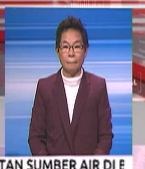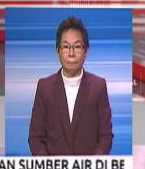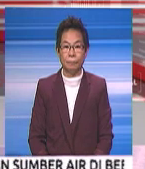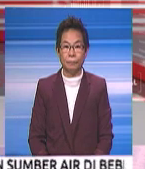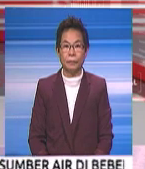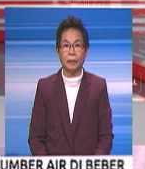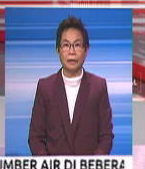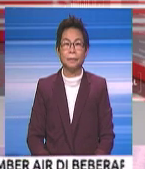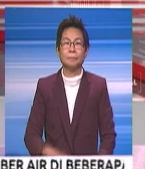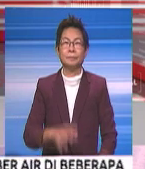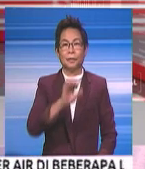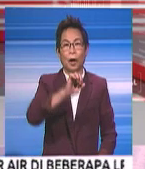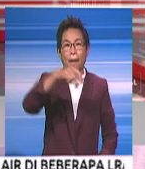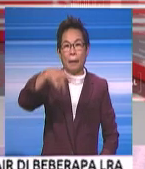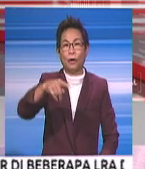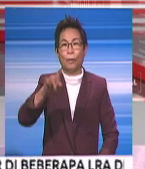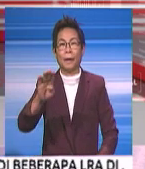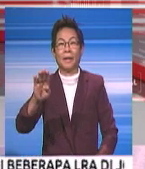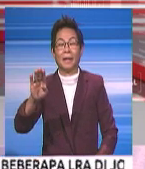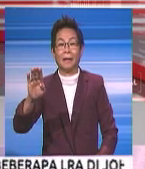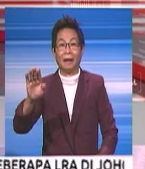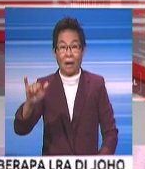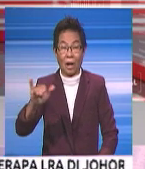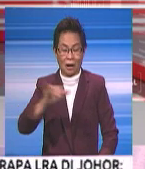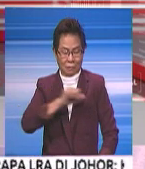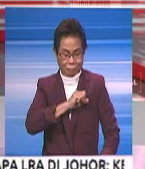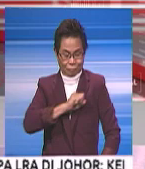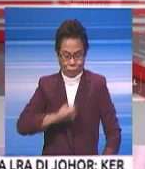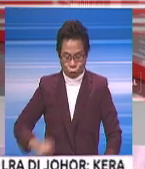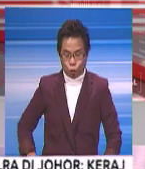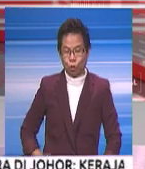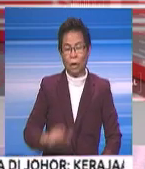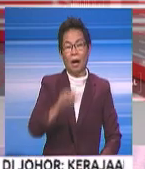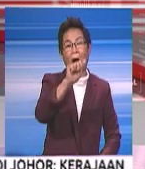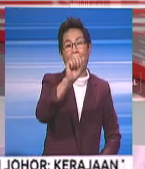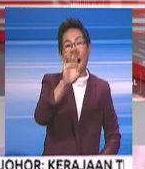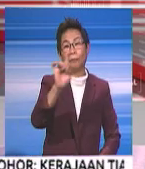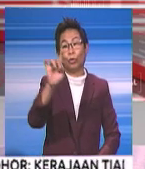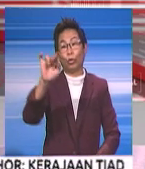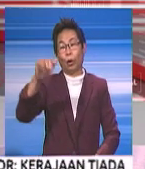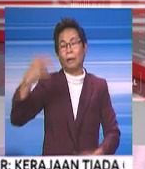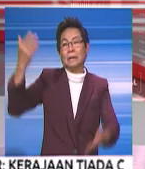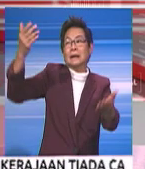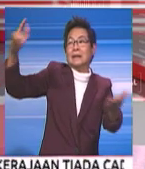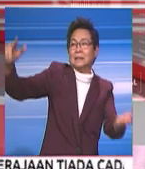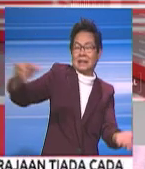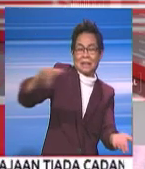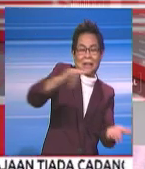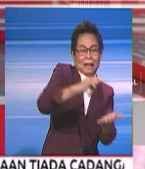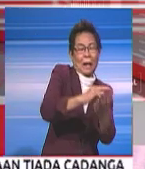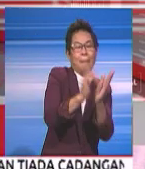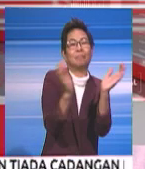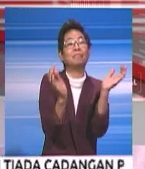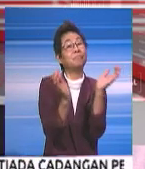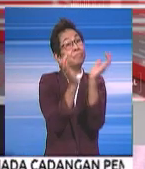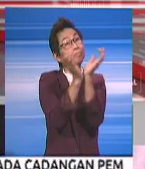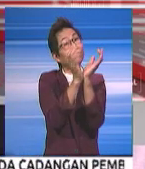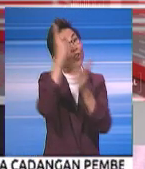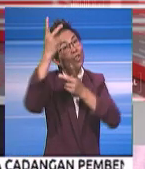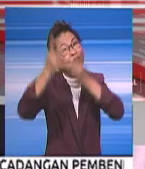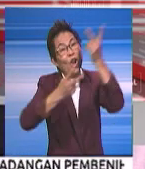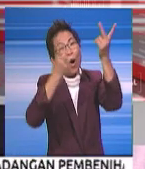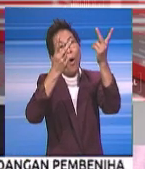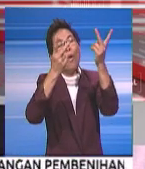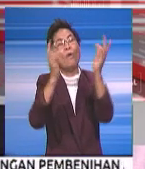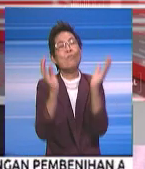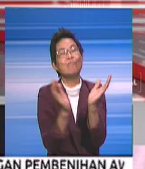Sri Paduka Baginda Yang di-Pertuan Agung Al-Sultan Abdullah Riayatuddin Al-Mustafa Billah Shah tiba di Bandar Seri Begawan untuk lawatan negara ke